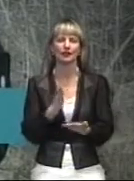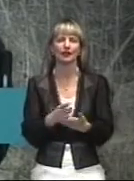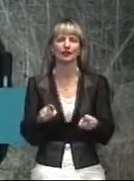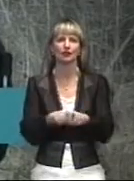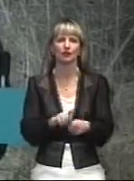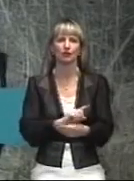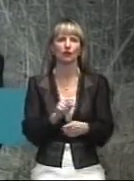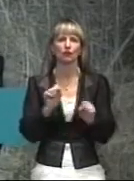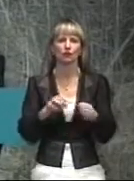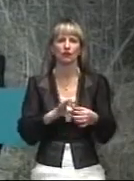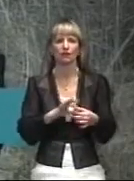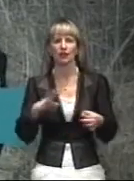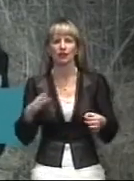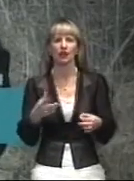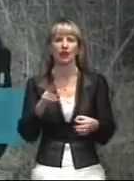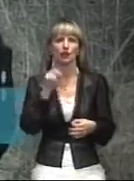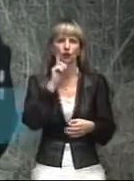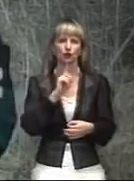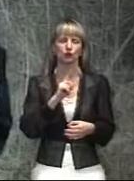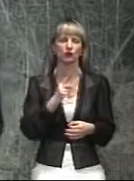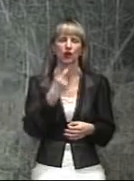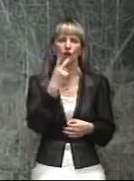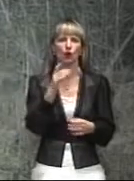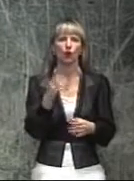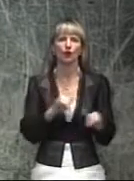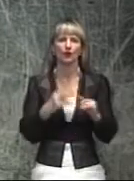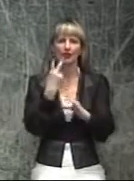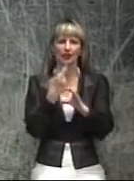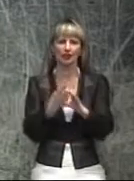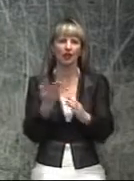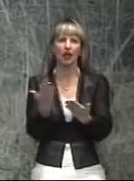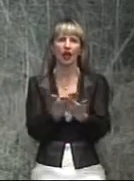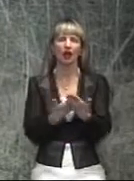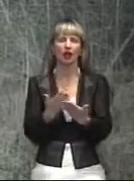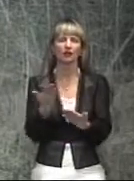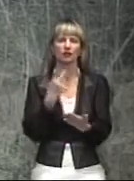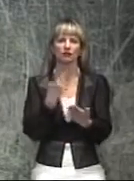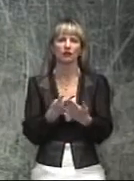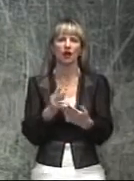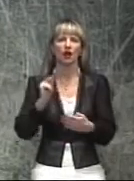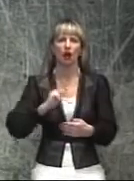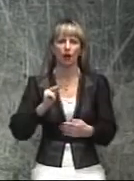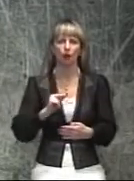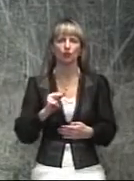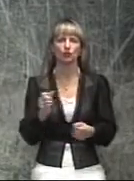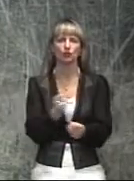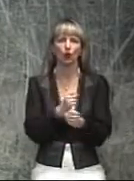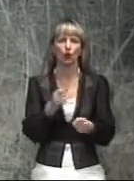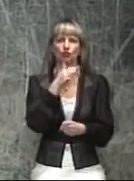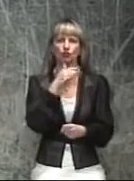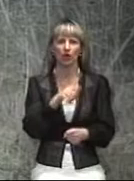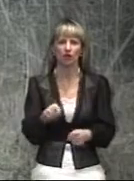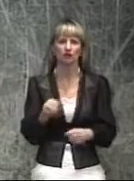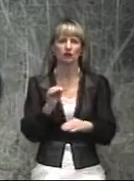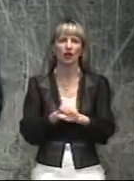його можна від'єднати для зручності. Глазок, в який дивляться, та екран, на якому відображаються функції швидкості, час, мої дані. Також все